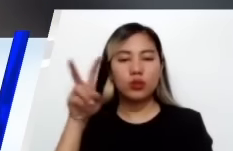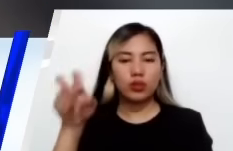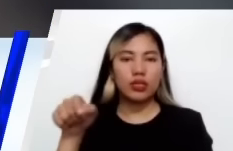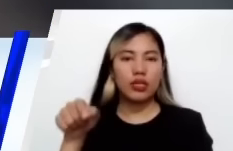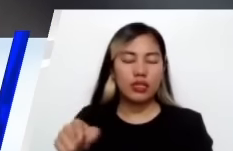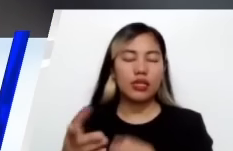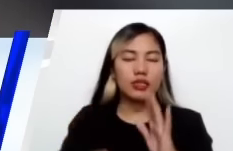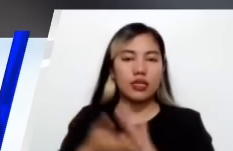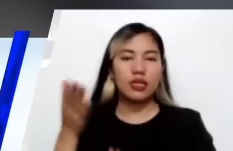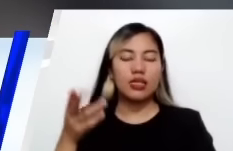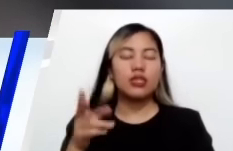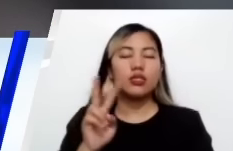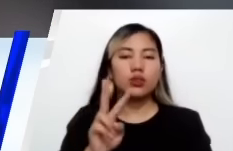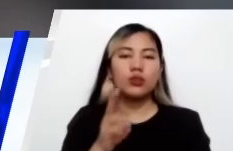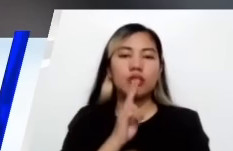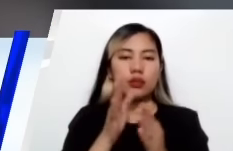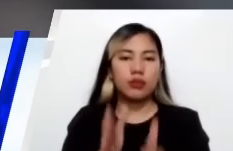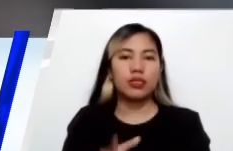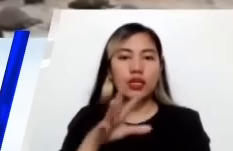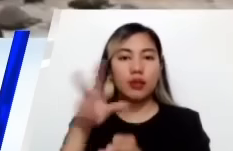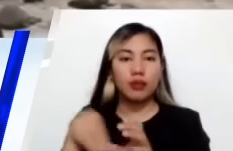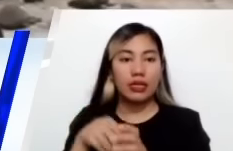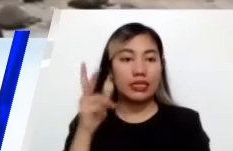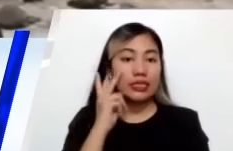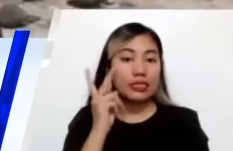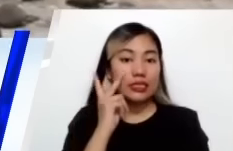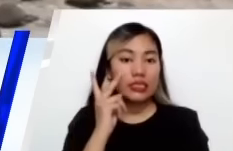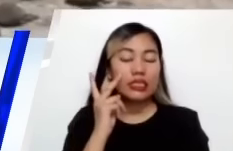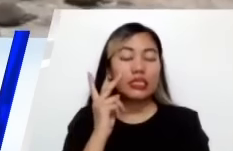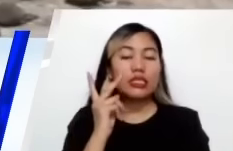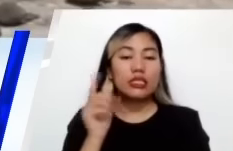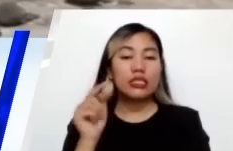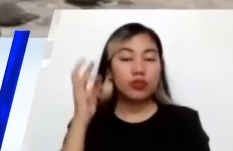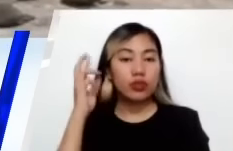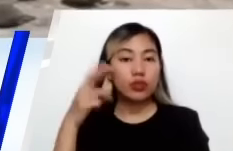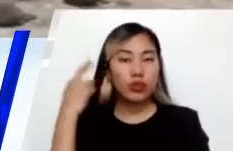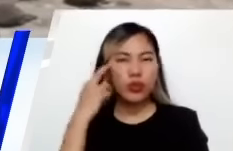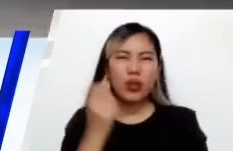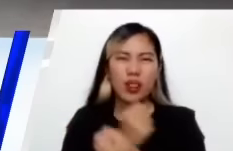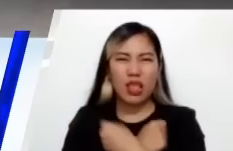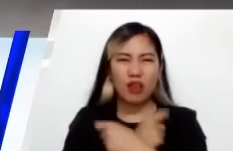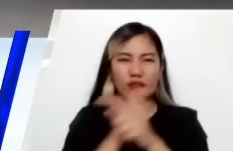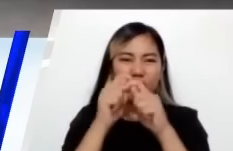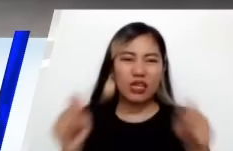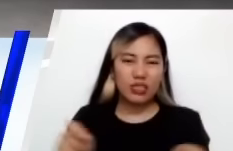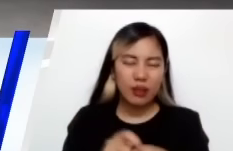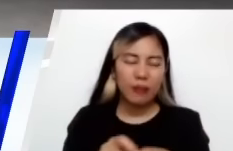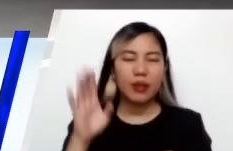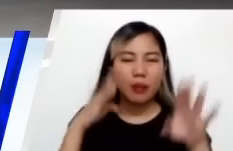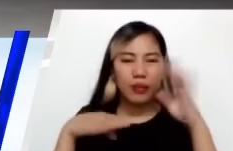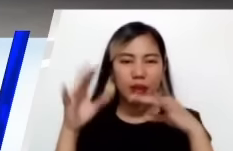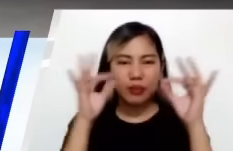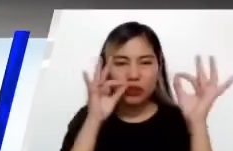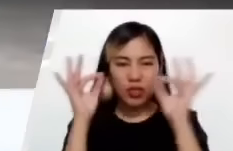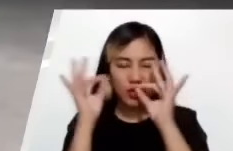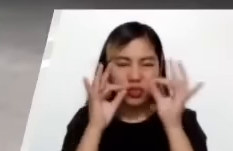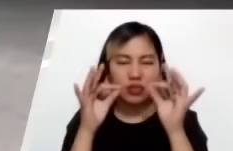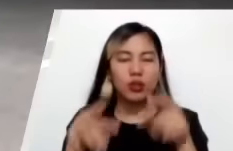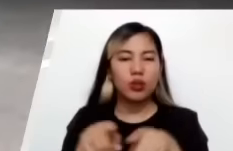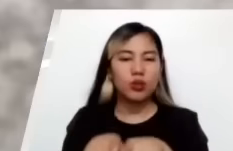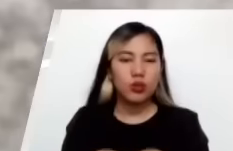pulisya, kabilang sa tinitingnang motibo sa krimen, ang love triangle, problema sa illegal na droga at kinabibilang ang